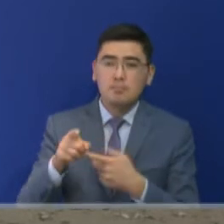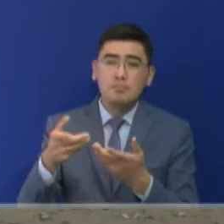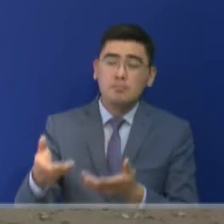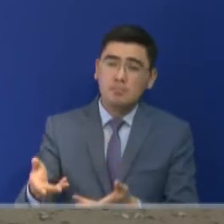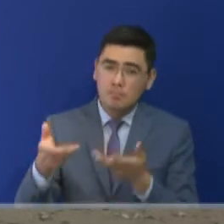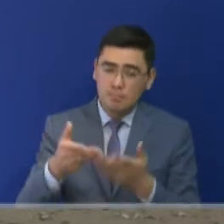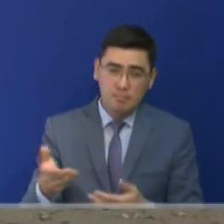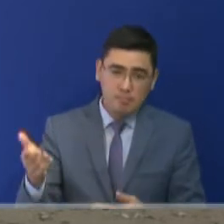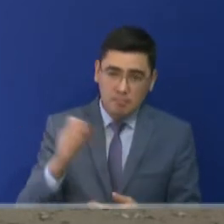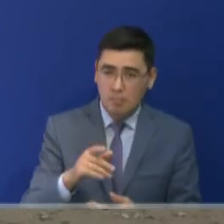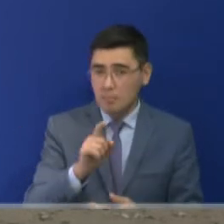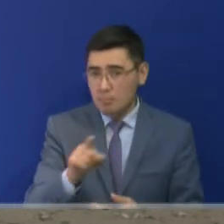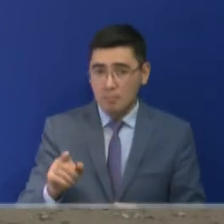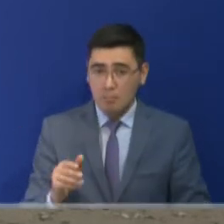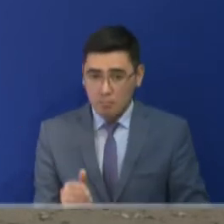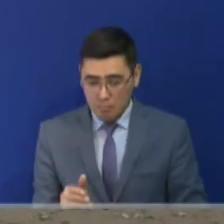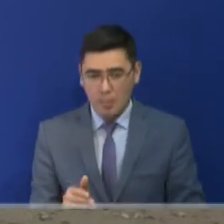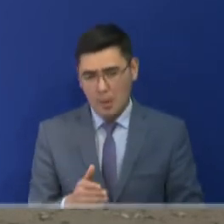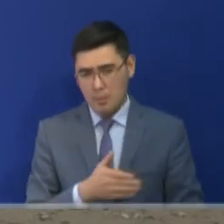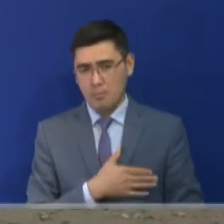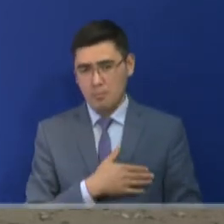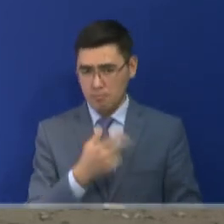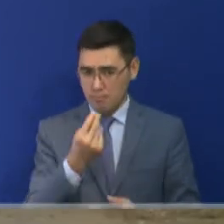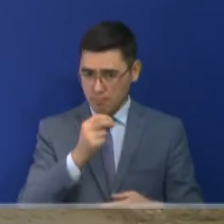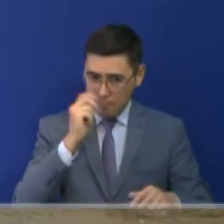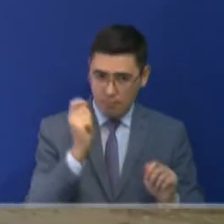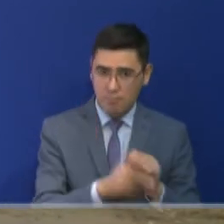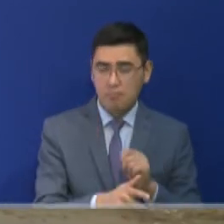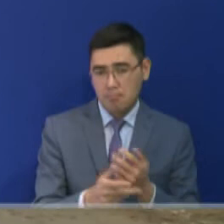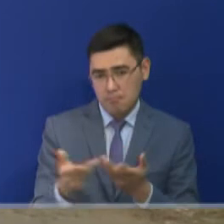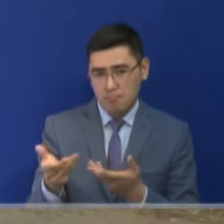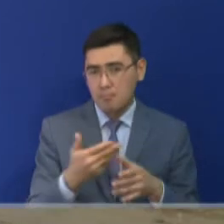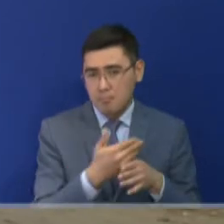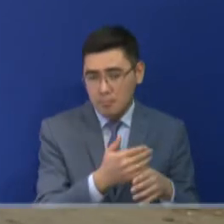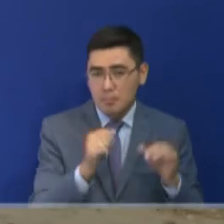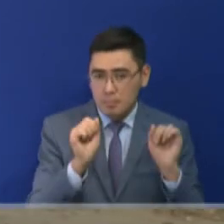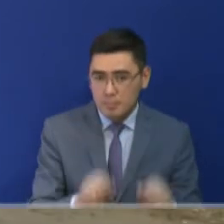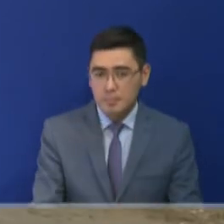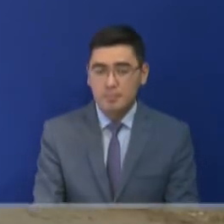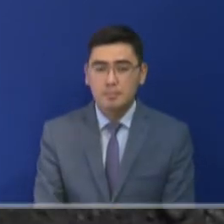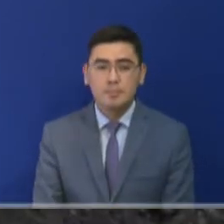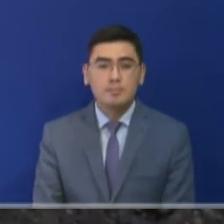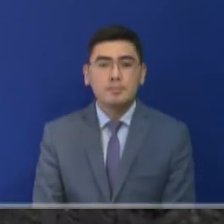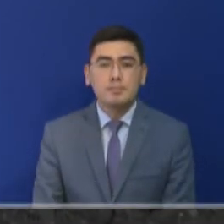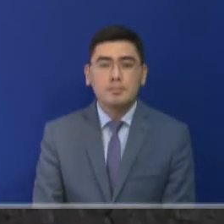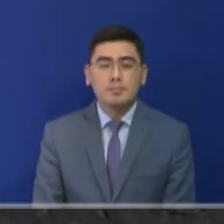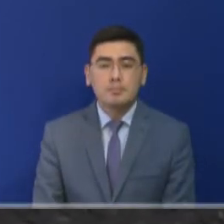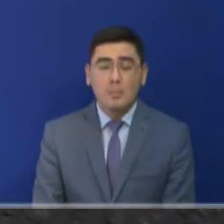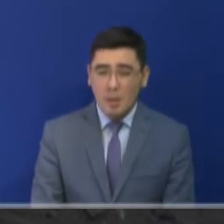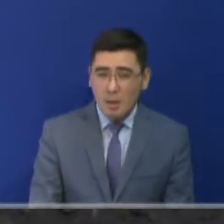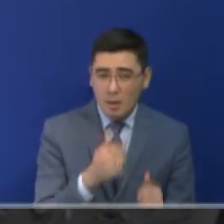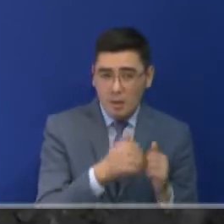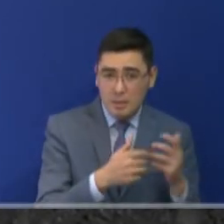и предпринимателей города стать спонсорами этой благотворительной акции. Как отмечают представители мечети, каждая семья получит